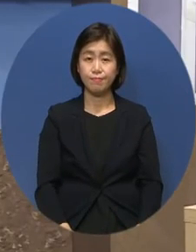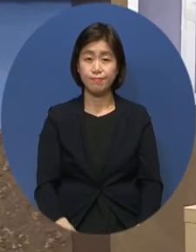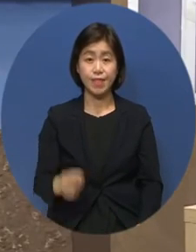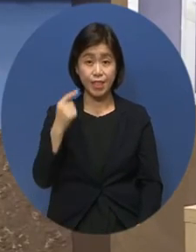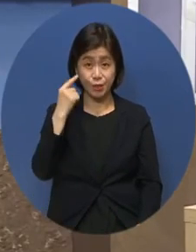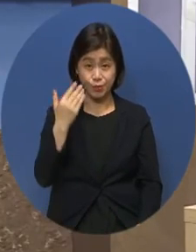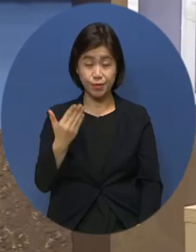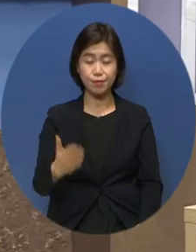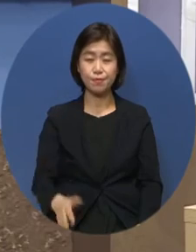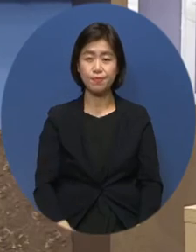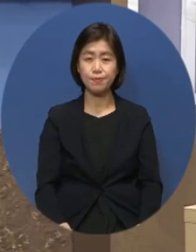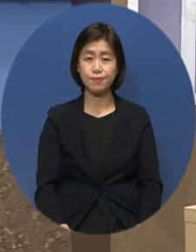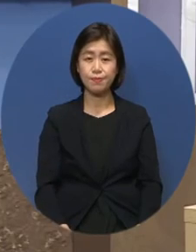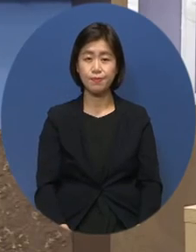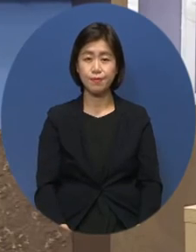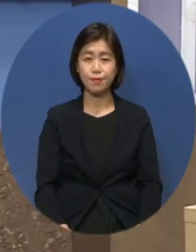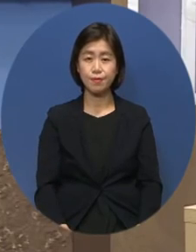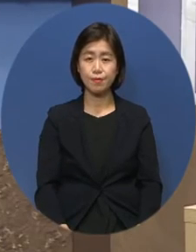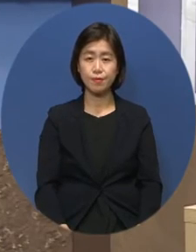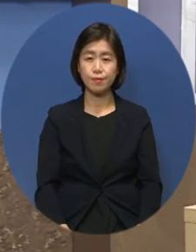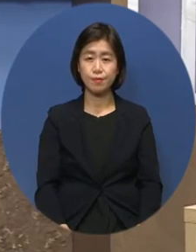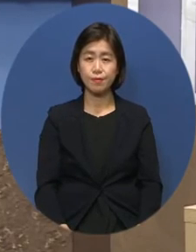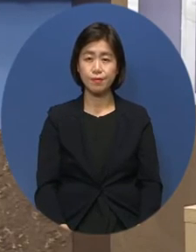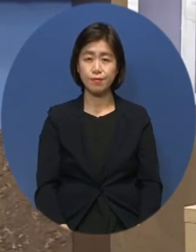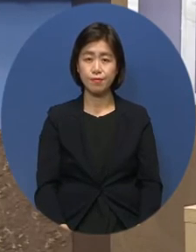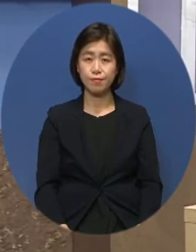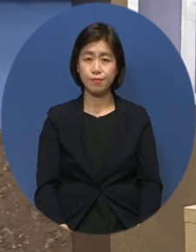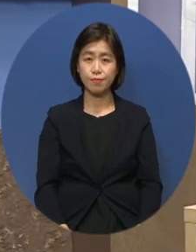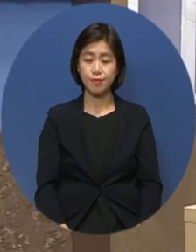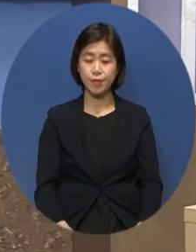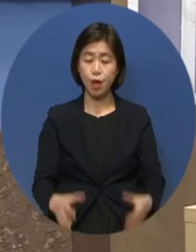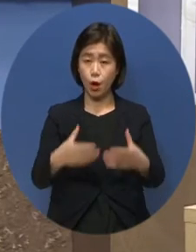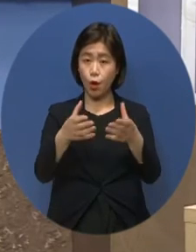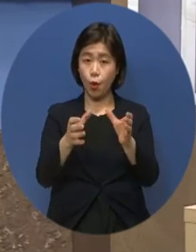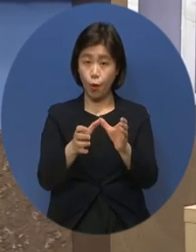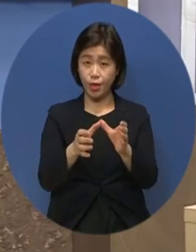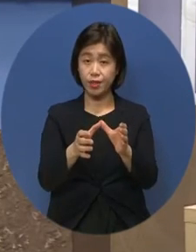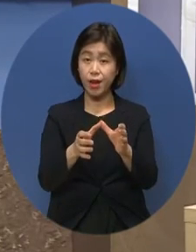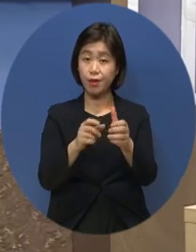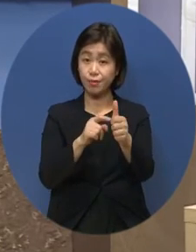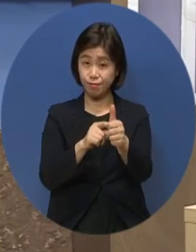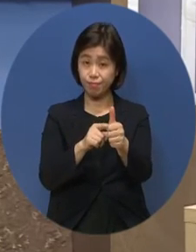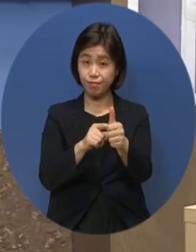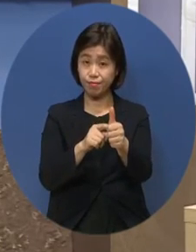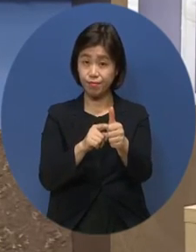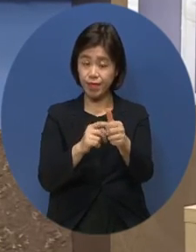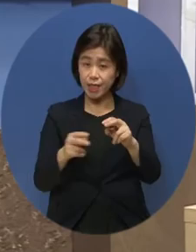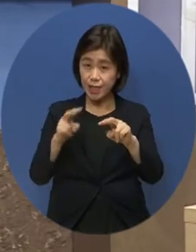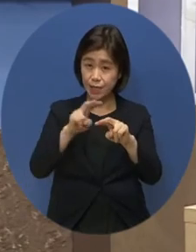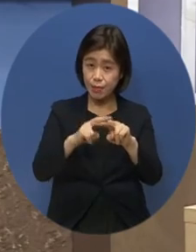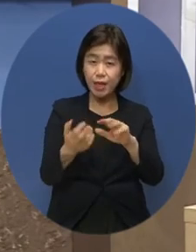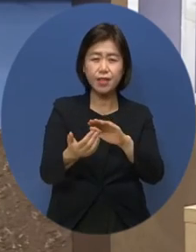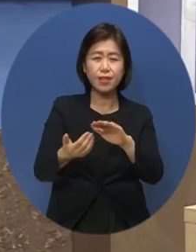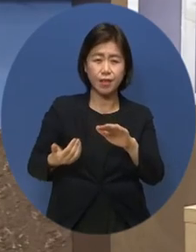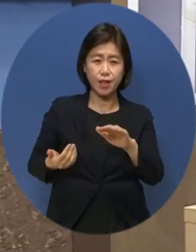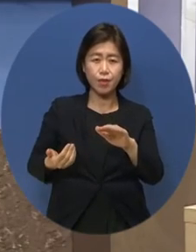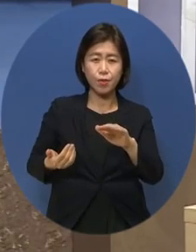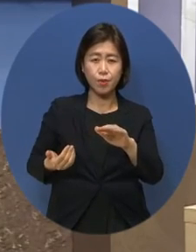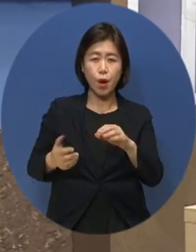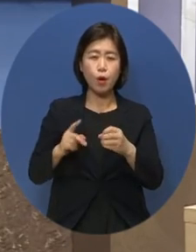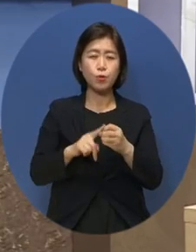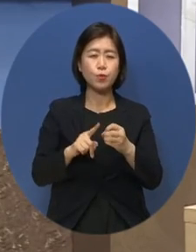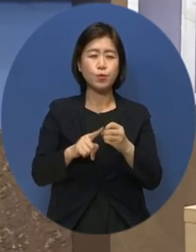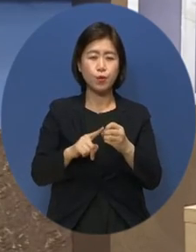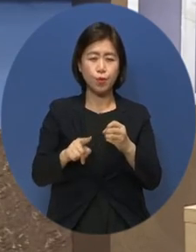바꿔 보면요 서울시를 0 2부 장애인복지관 관장으로 취임을 하시기 전에도 2족 1종 사회복지재단 의